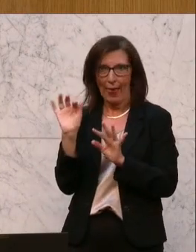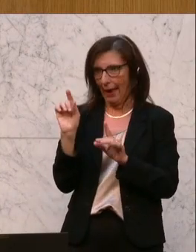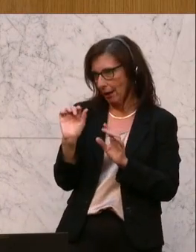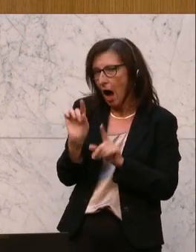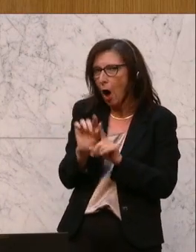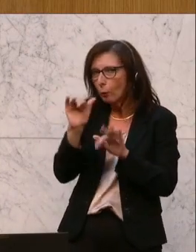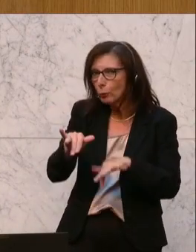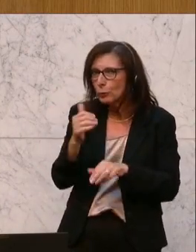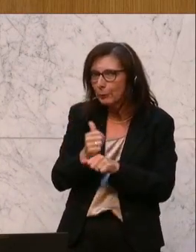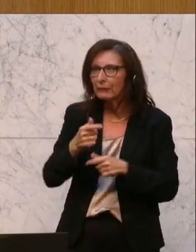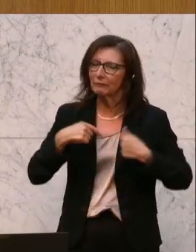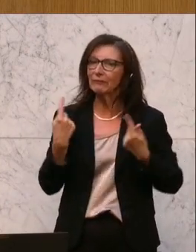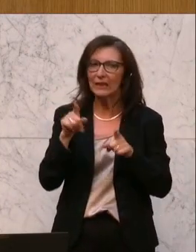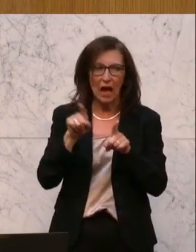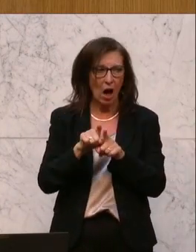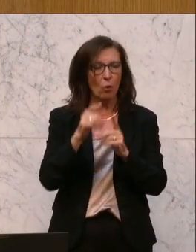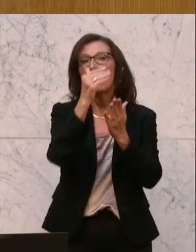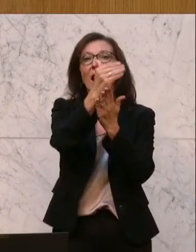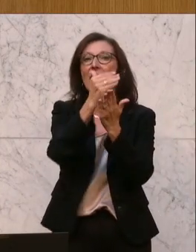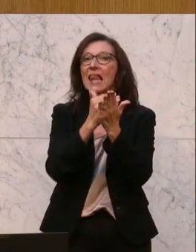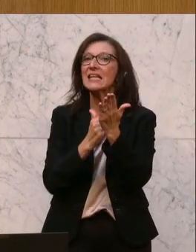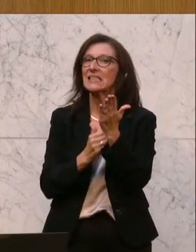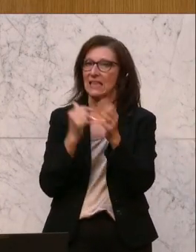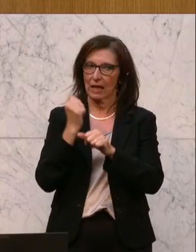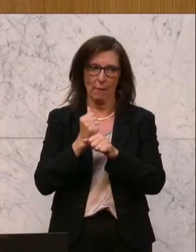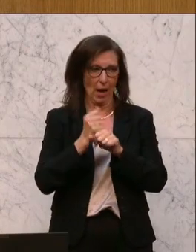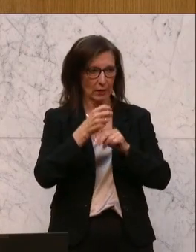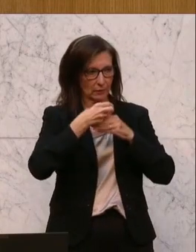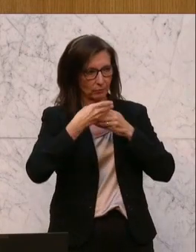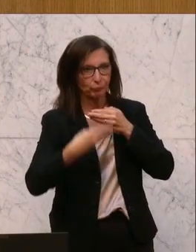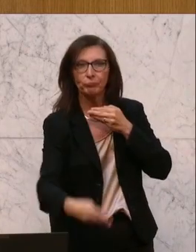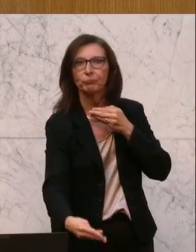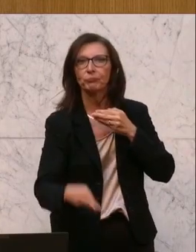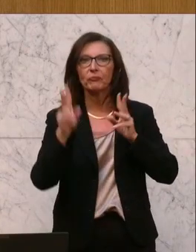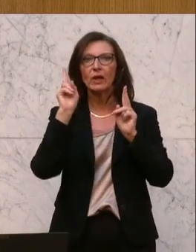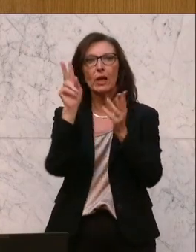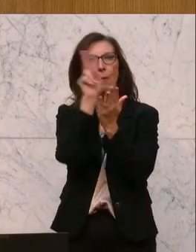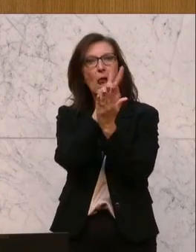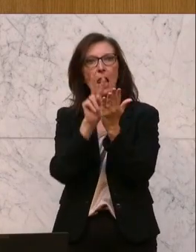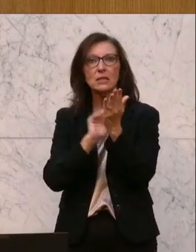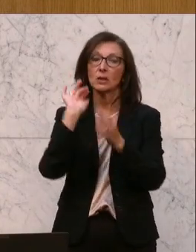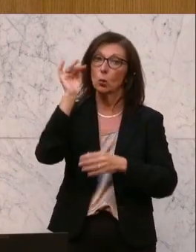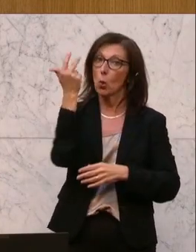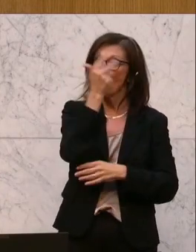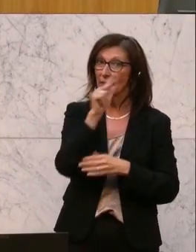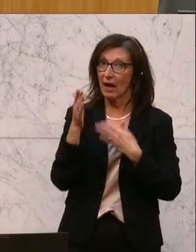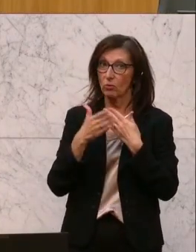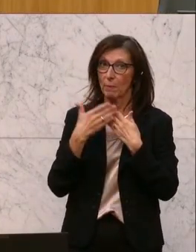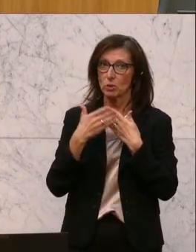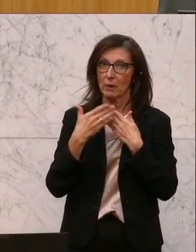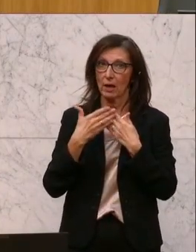in den Schulen, in Form von einer Liste gemacht, wo Sie dann nachlesen können, über 300 Beispiele